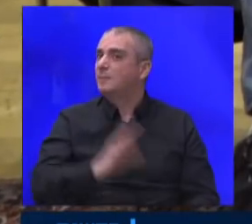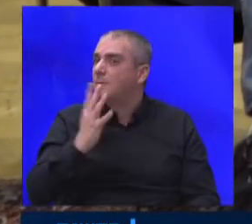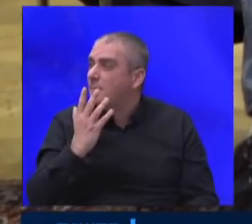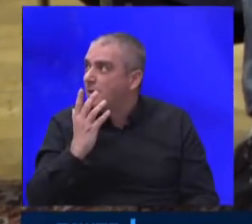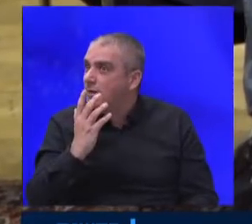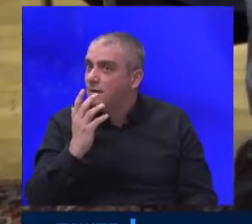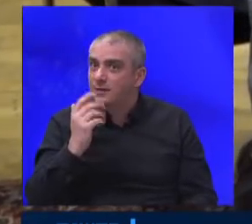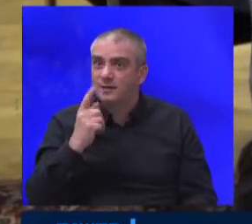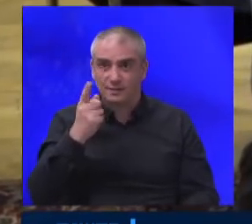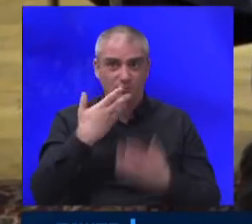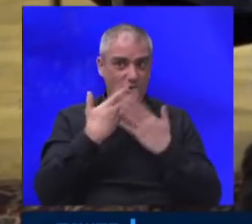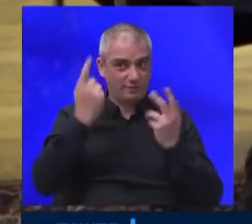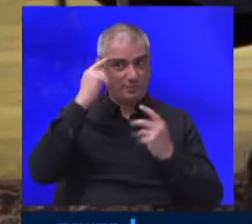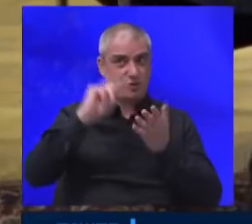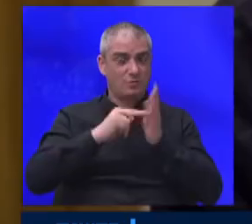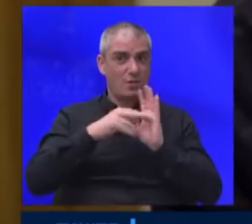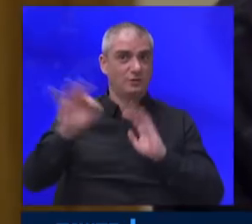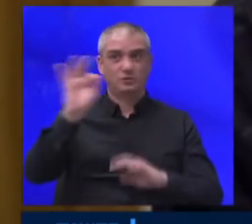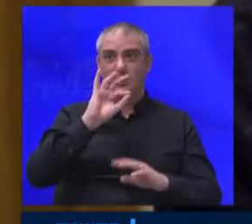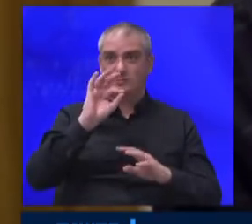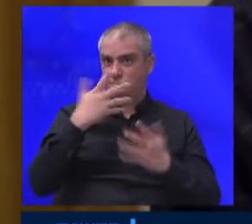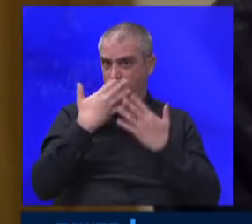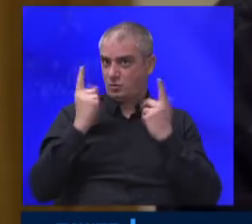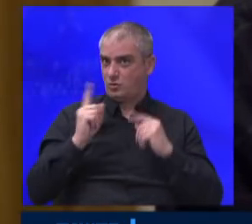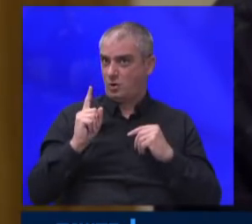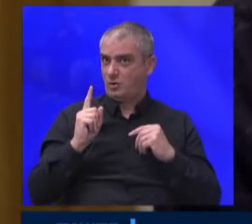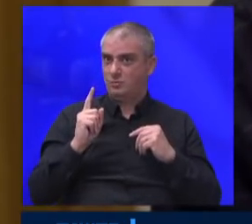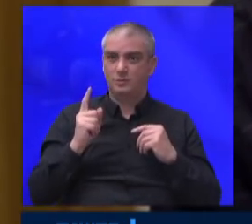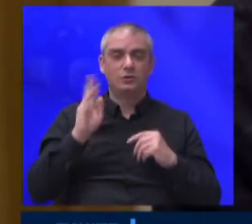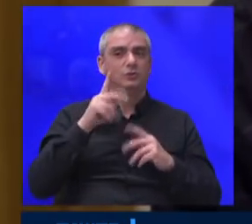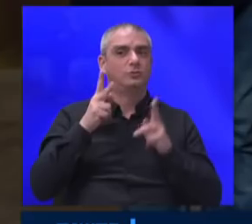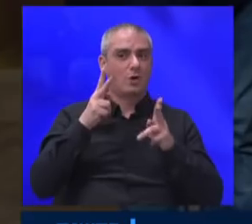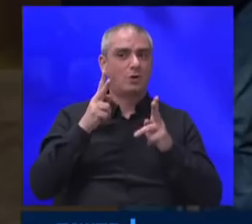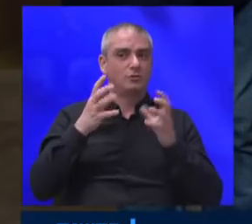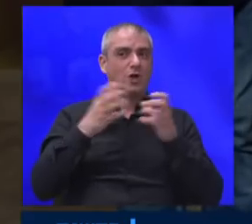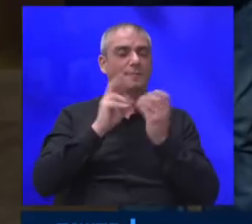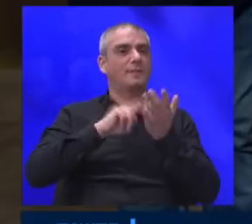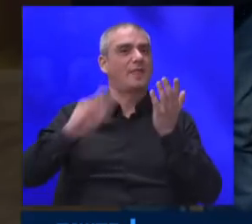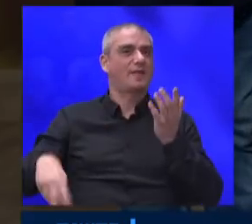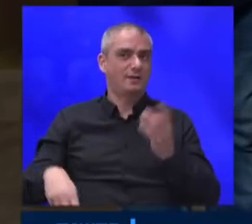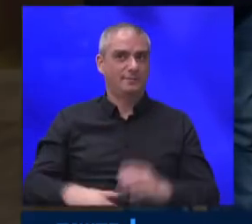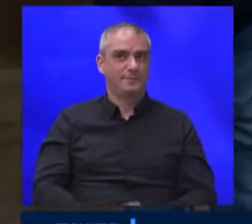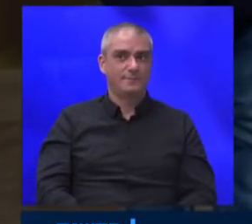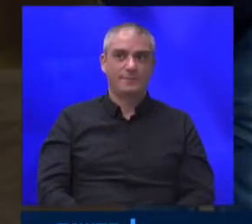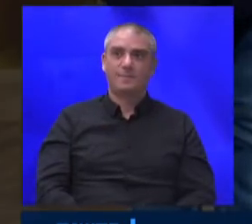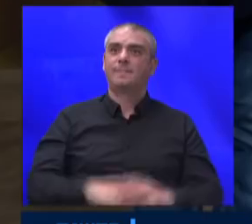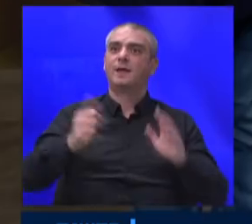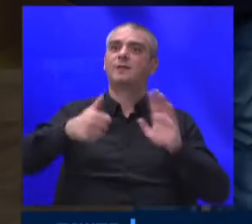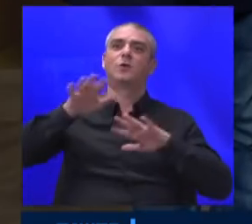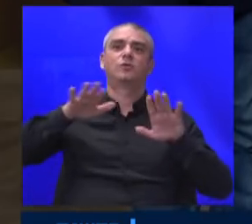הדעות הפוליטיות שלכם? הן די ברורות, לא? יש מערכון כזה שהעם מתפטר. אני ראש